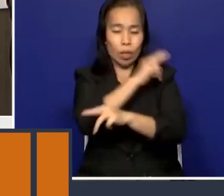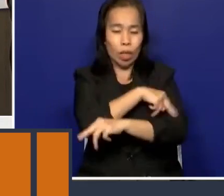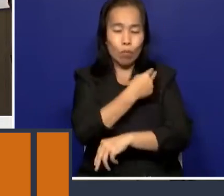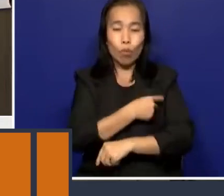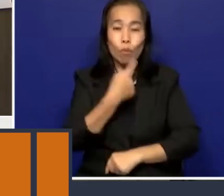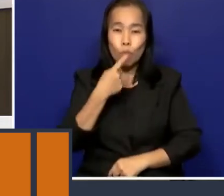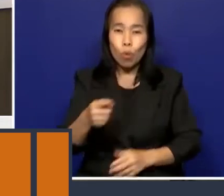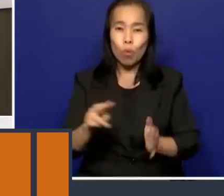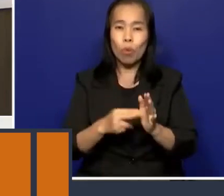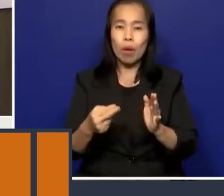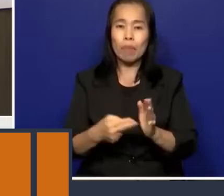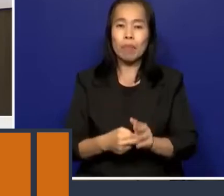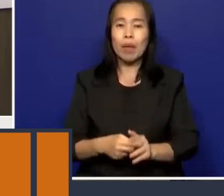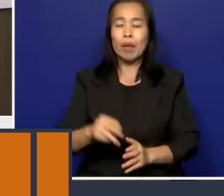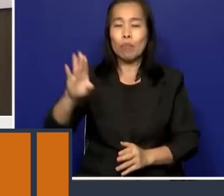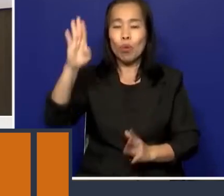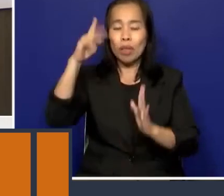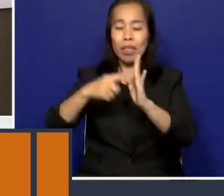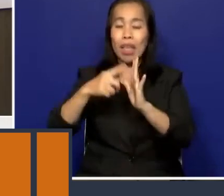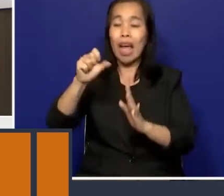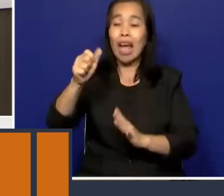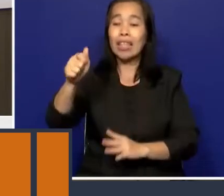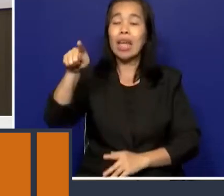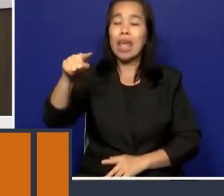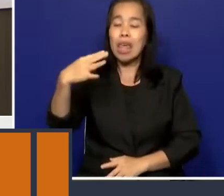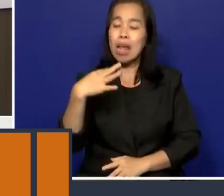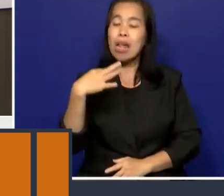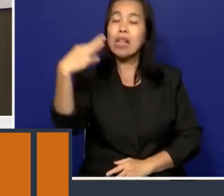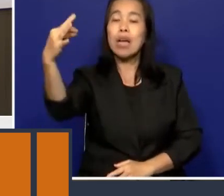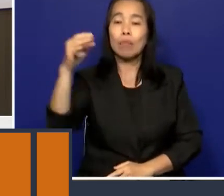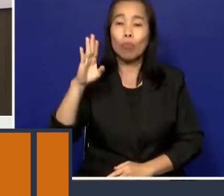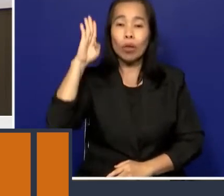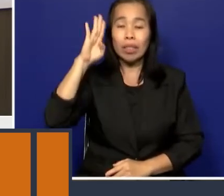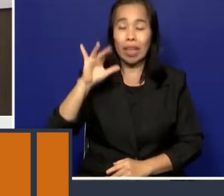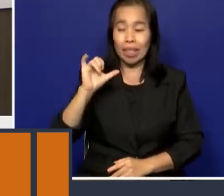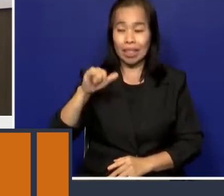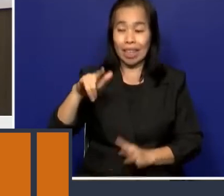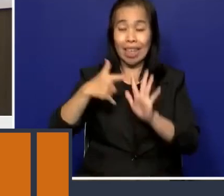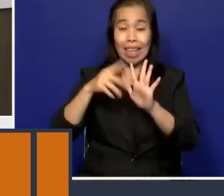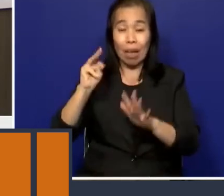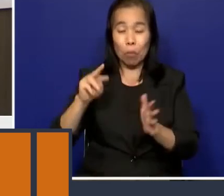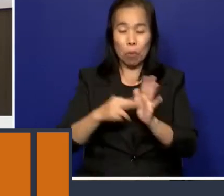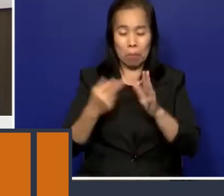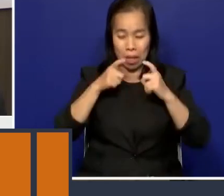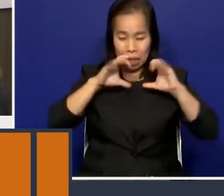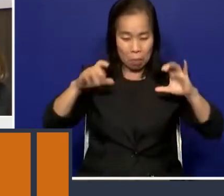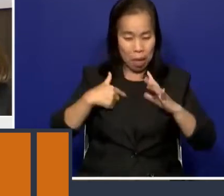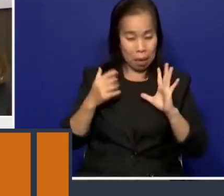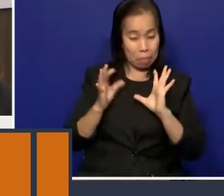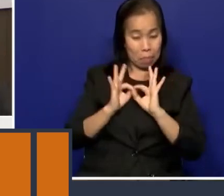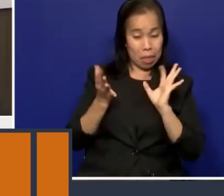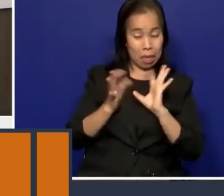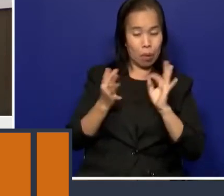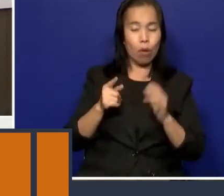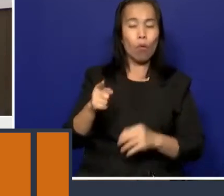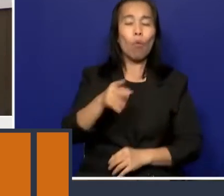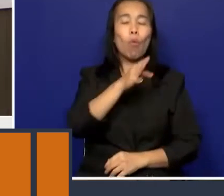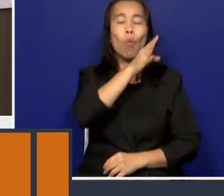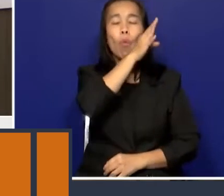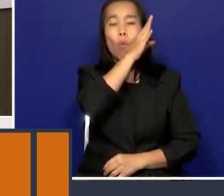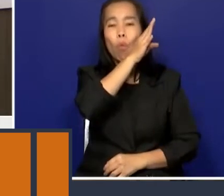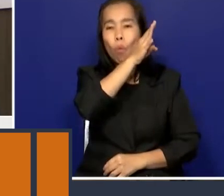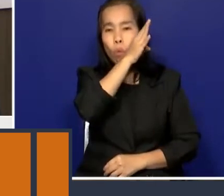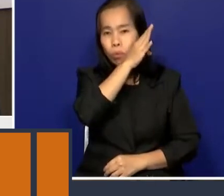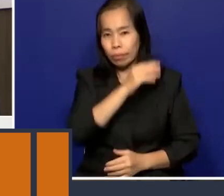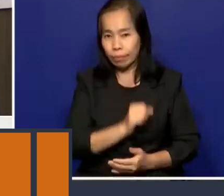เลือกสยาม BioScience เองโดยที่รฐบาลไม่ไดมีส่งเกี่ยวข้องเกี่ยวดองหนองยุงเป็นการโกหกประชาชทง